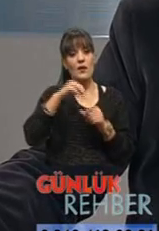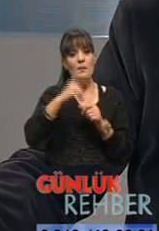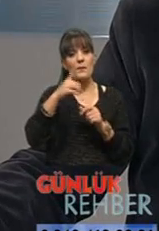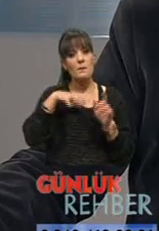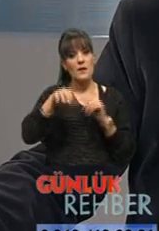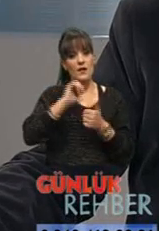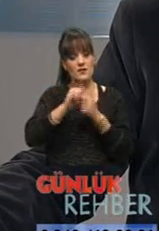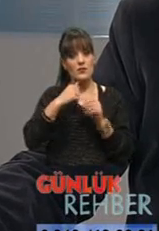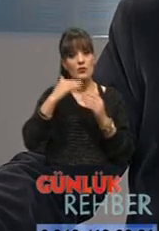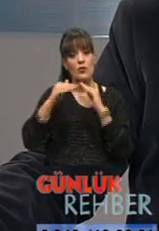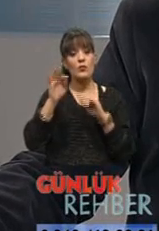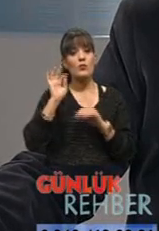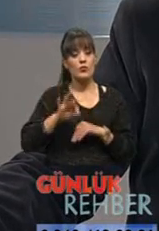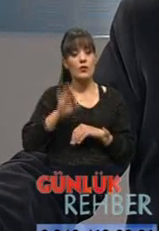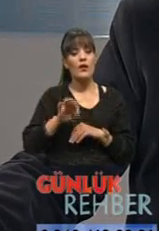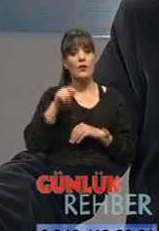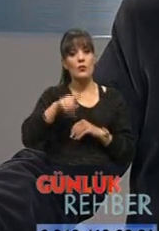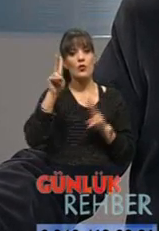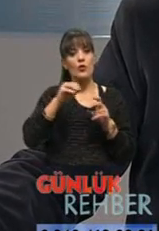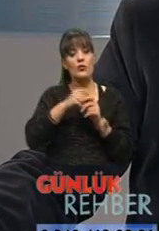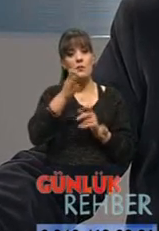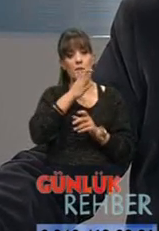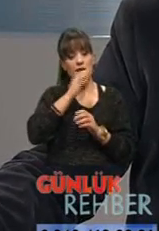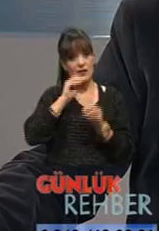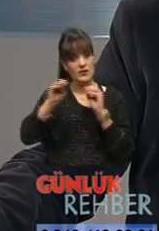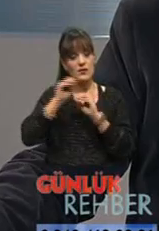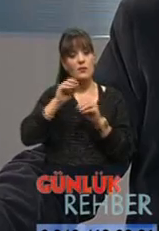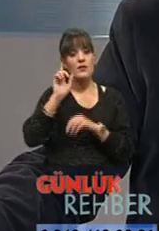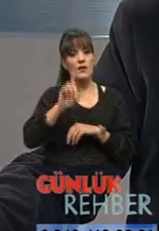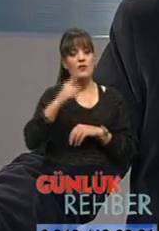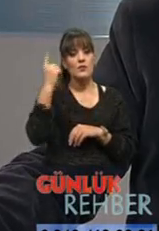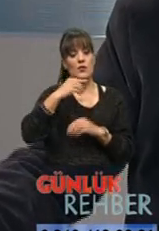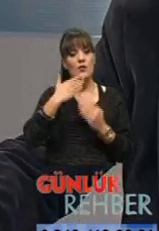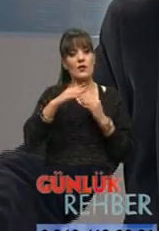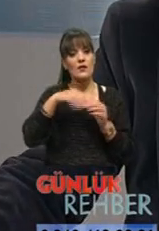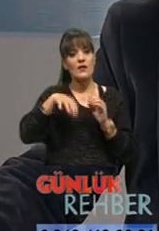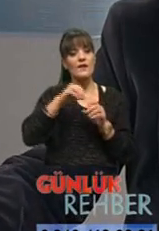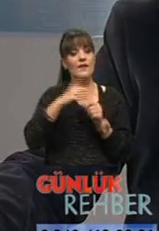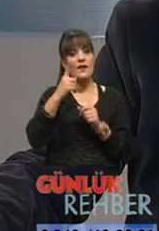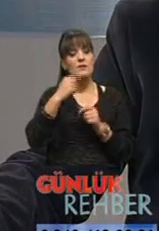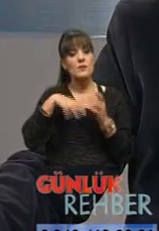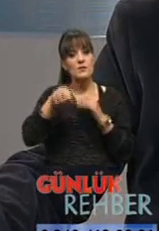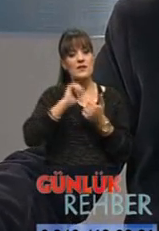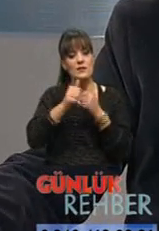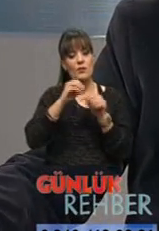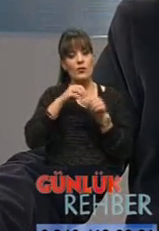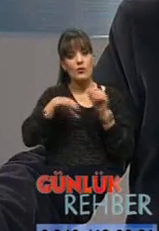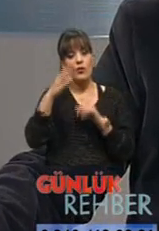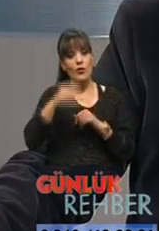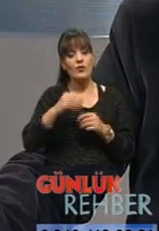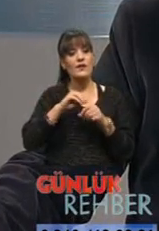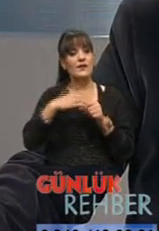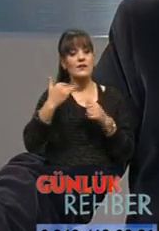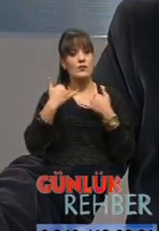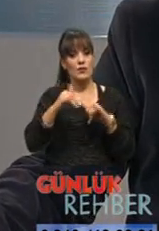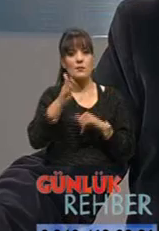branş. Toplumun mutlaka bu konuda da bilinçlenmesi lazım. Dolayısıyla masa tenisi branşının nasıl bir branş olduğunu, nasıl oynandığını